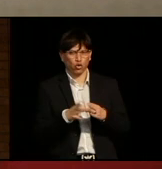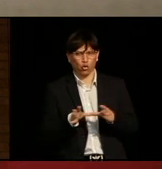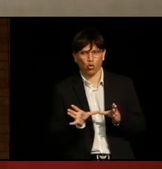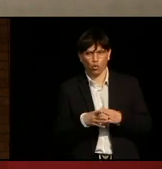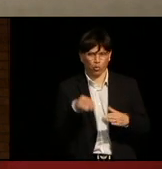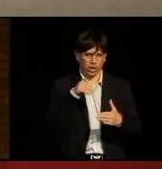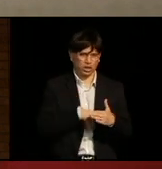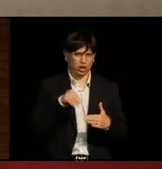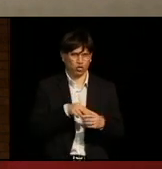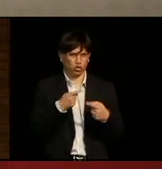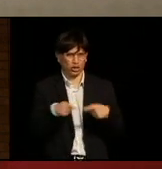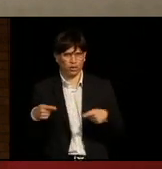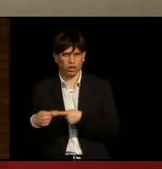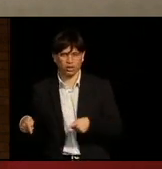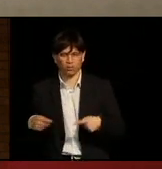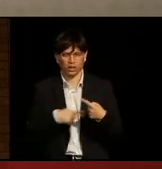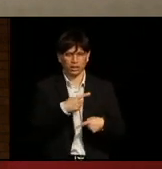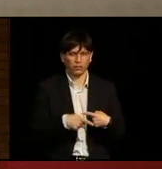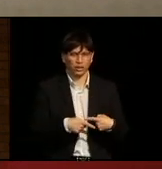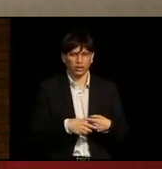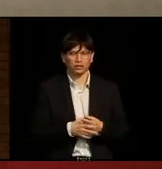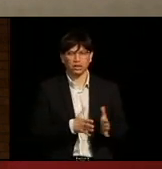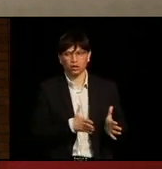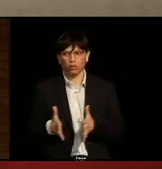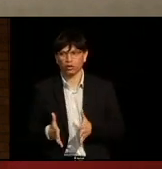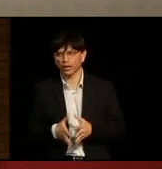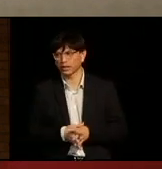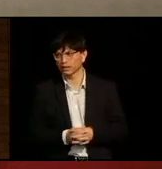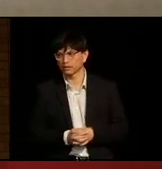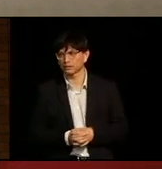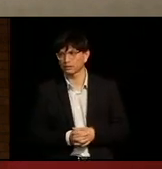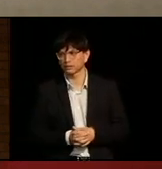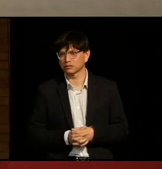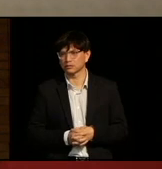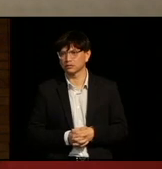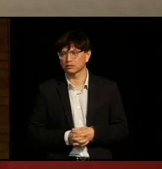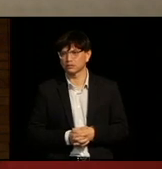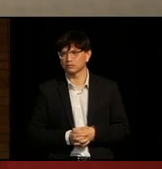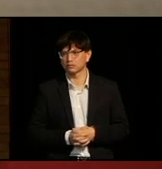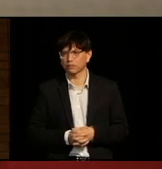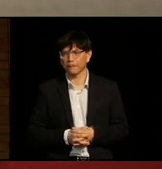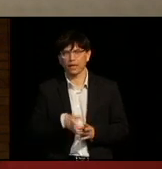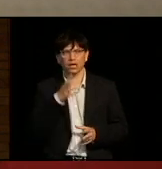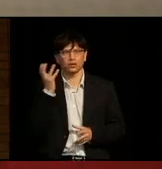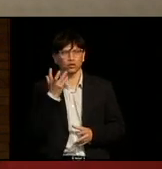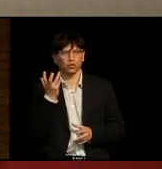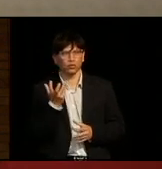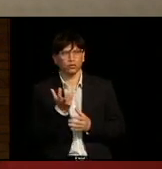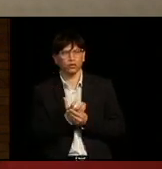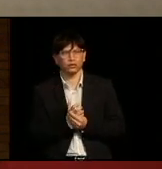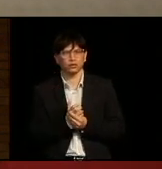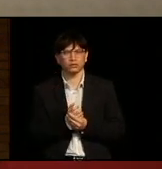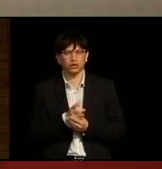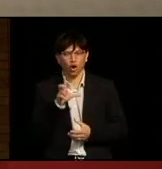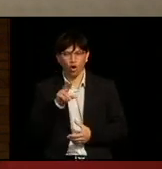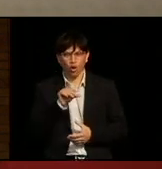tutti i passaggi che sono stati portati anzitutto Don